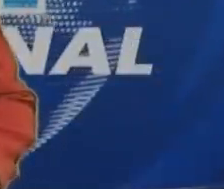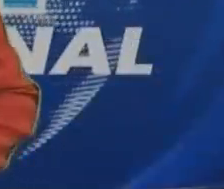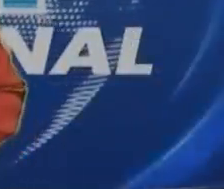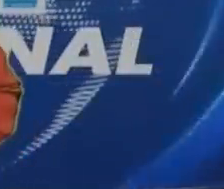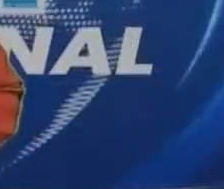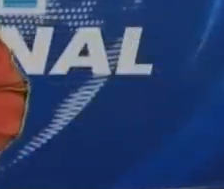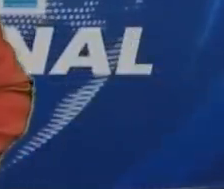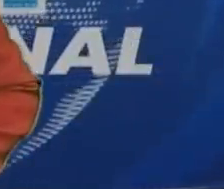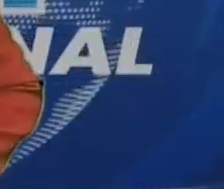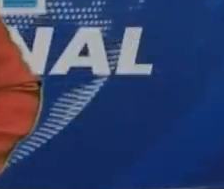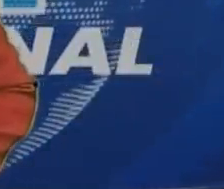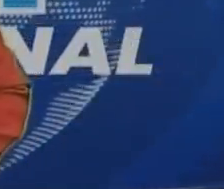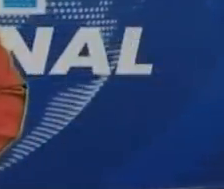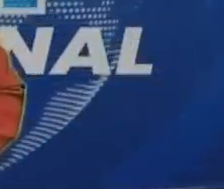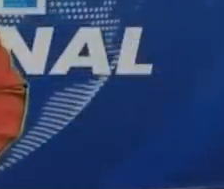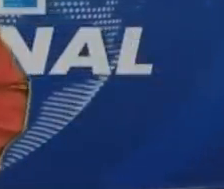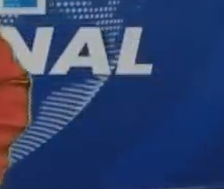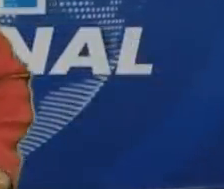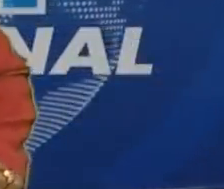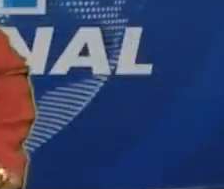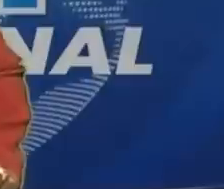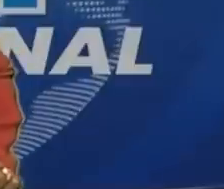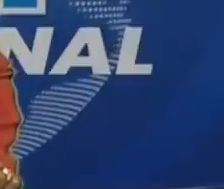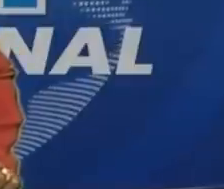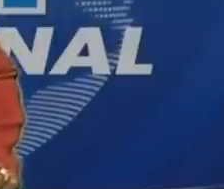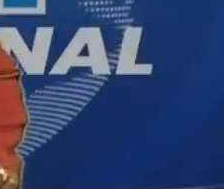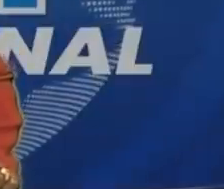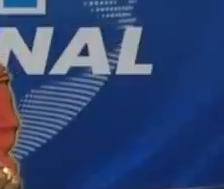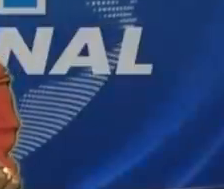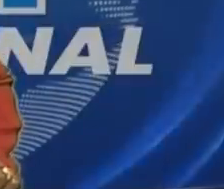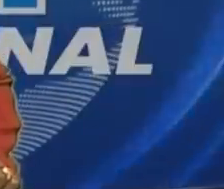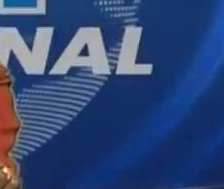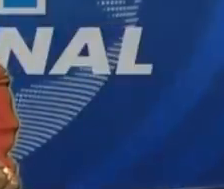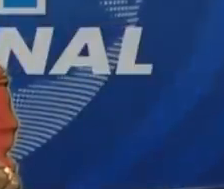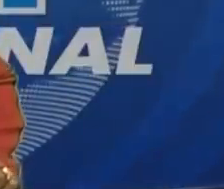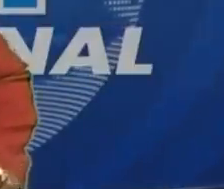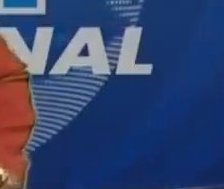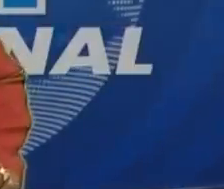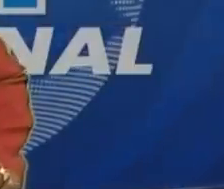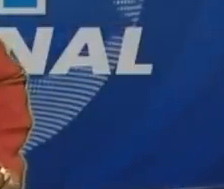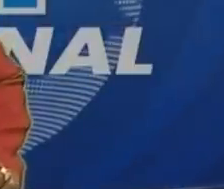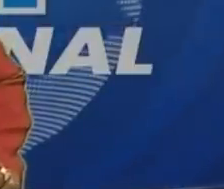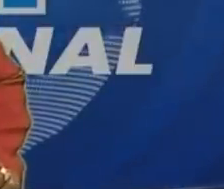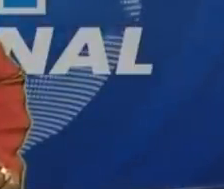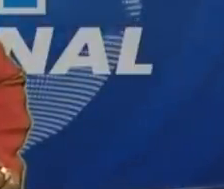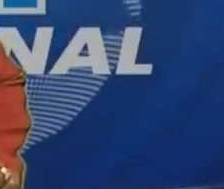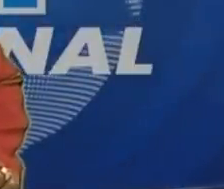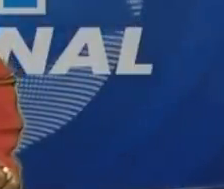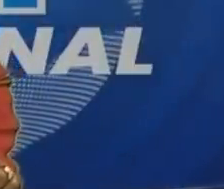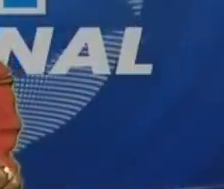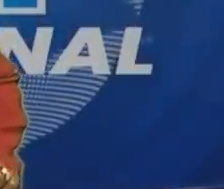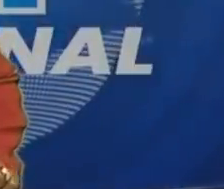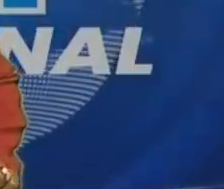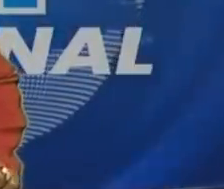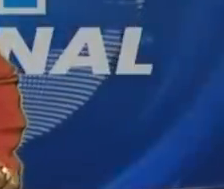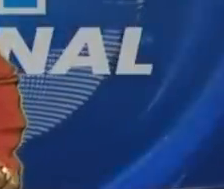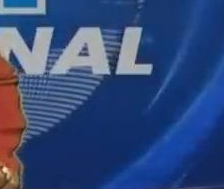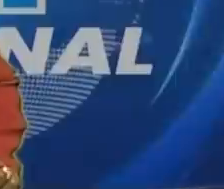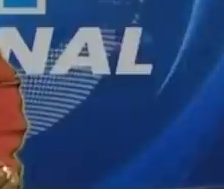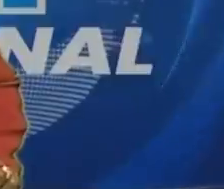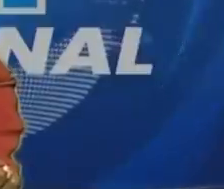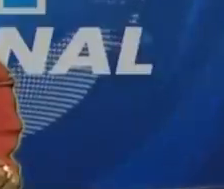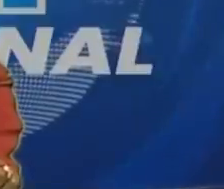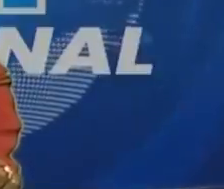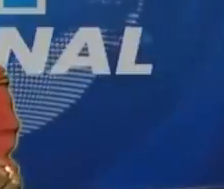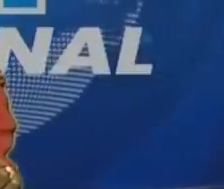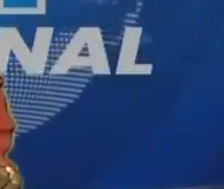118 lauréats de l'examen d'État 2021-2022 ont pris part au test d'obtention ou mieux de sélection à la bourse